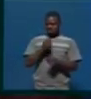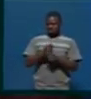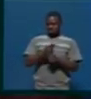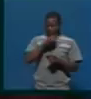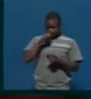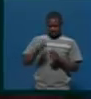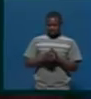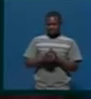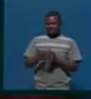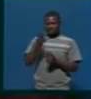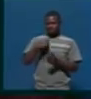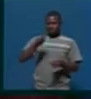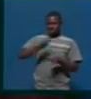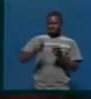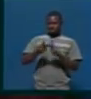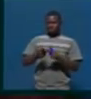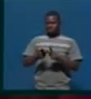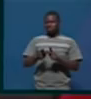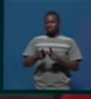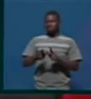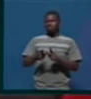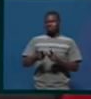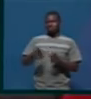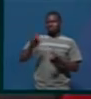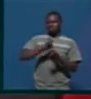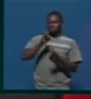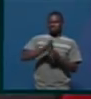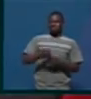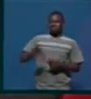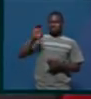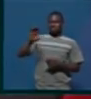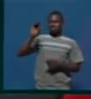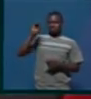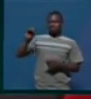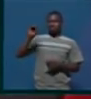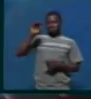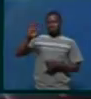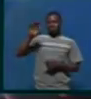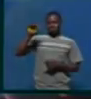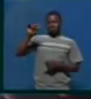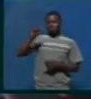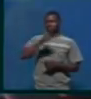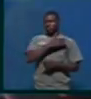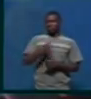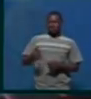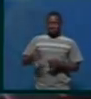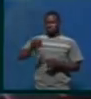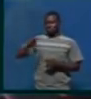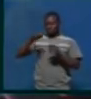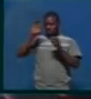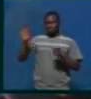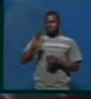ce partenariat qui existe désormais entre le COFAMA et le festival de Divo en République des Côte